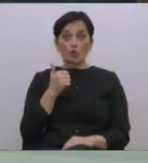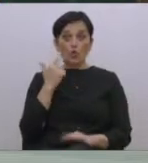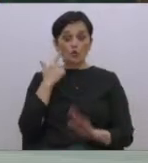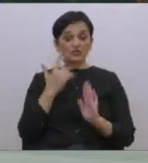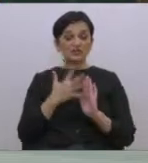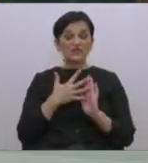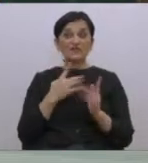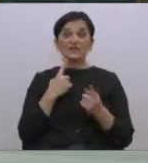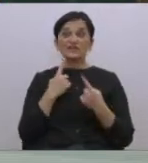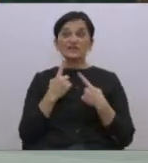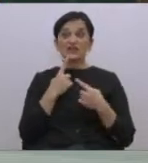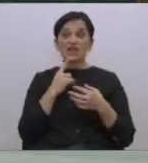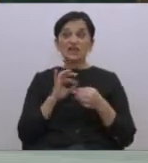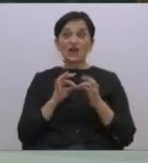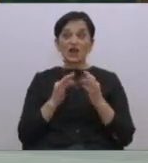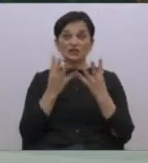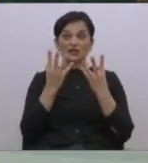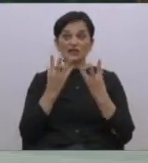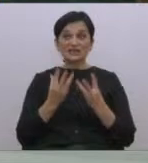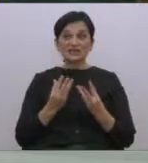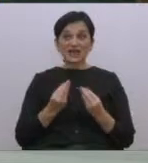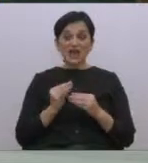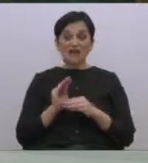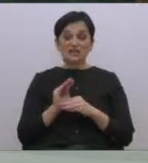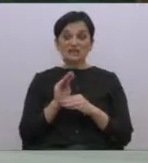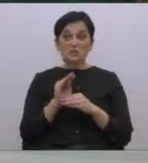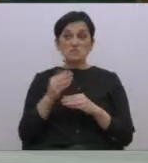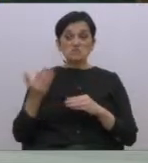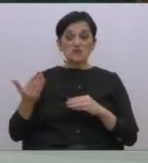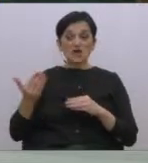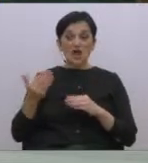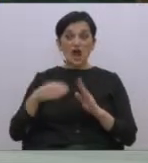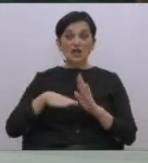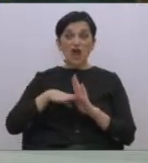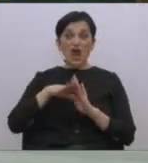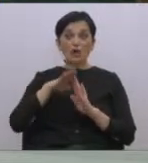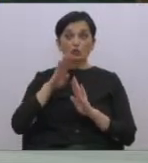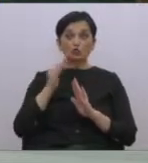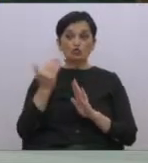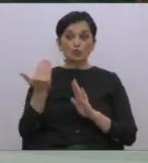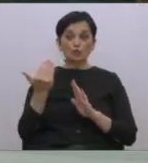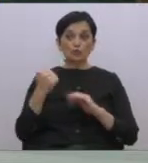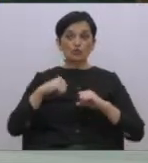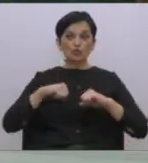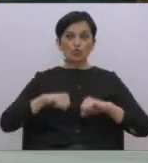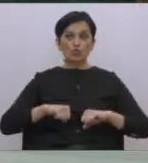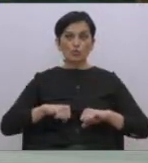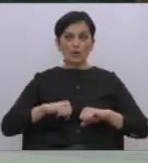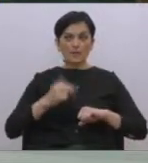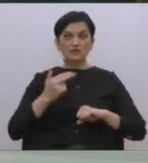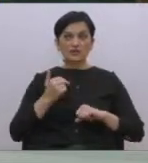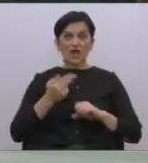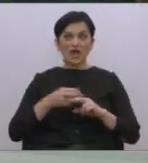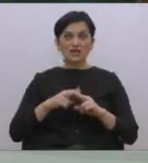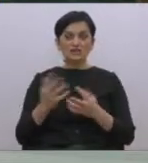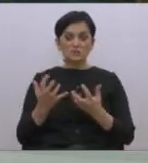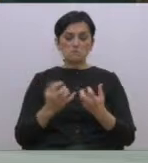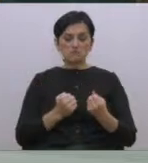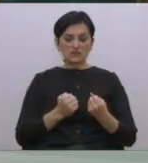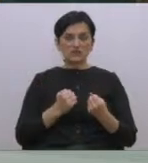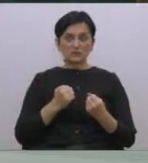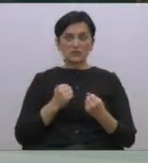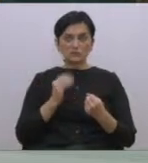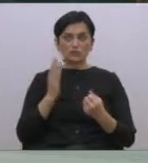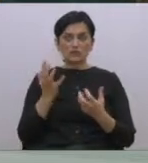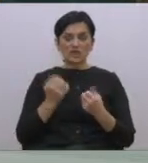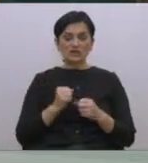საუბარი არის გარკვეულწილად დღეების გაზრდაზე მხარისათვის რაც აუმჯობესებს მის ასე ვთქვათ უფლებებს და პრინციპში ეს მისაღები და